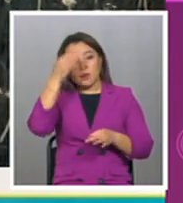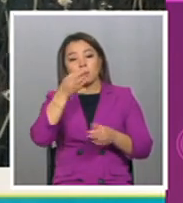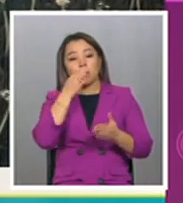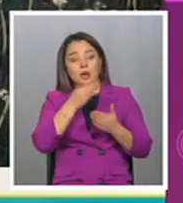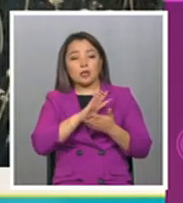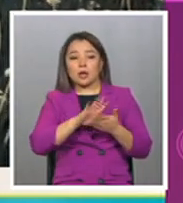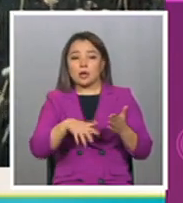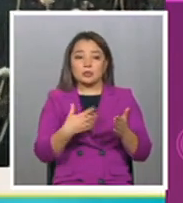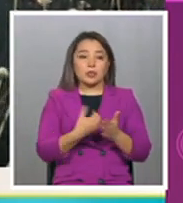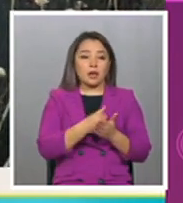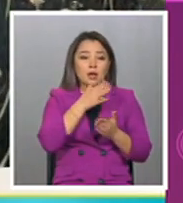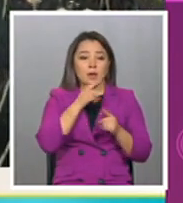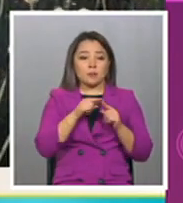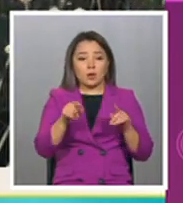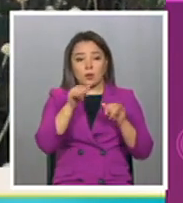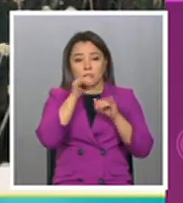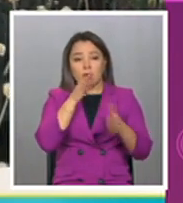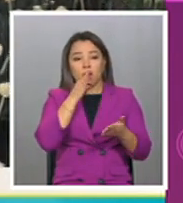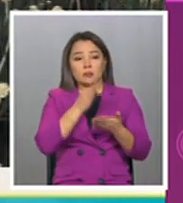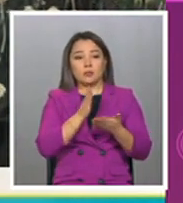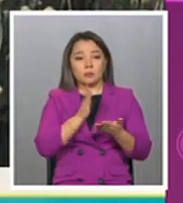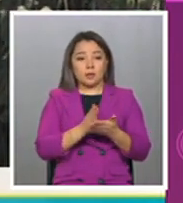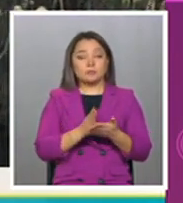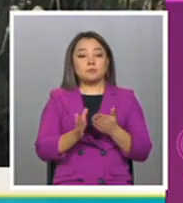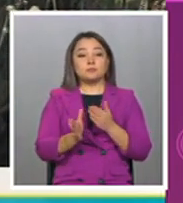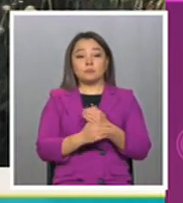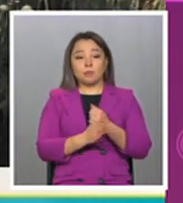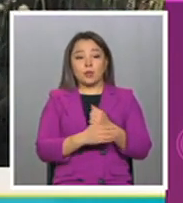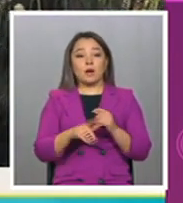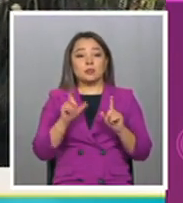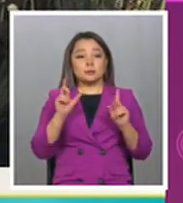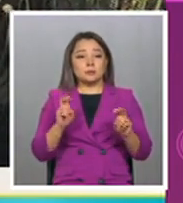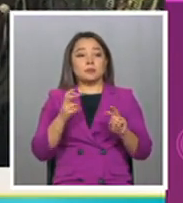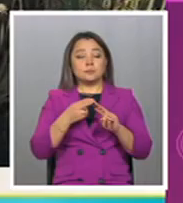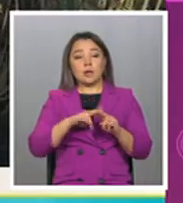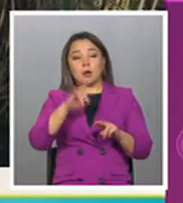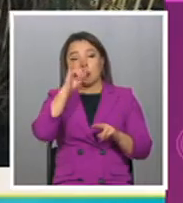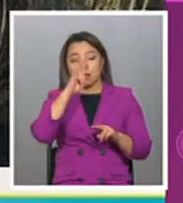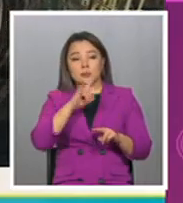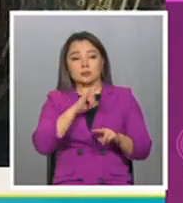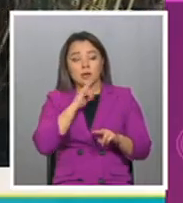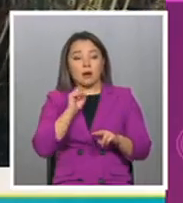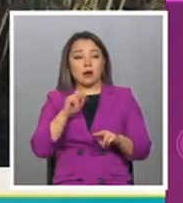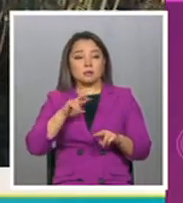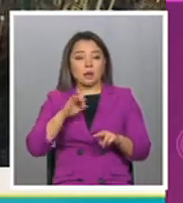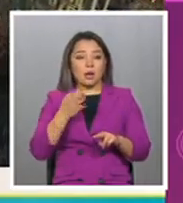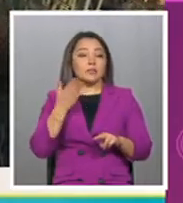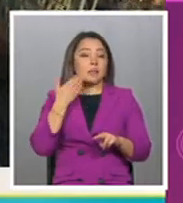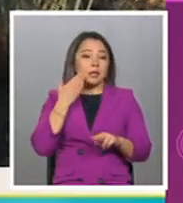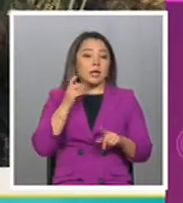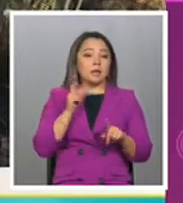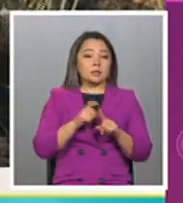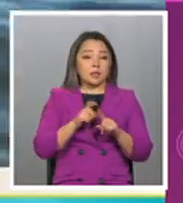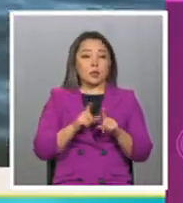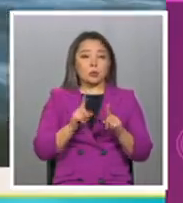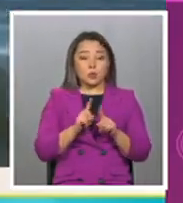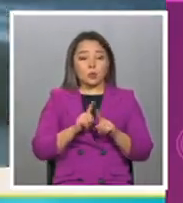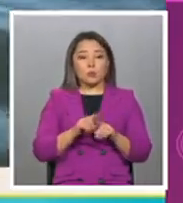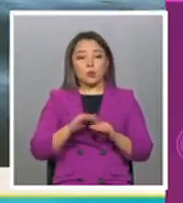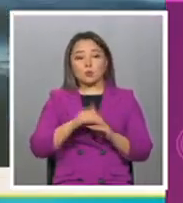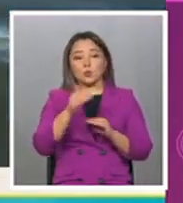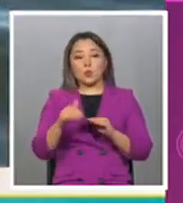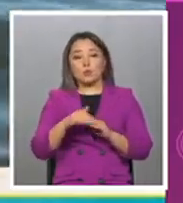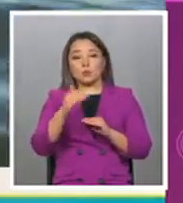күнге дейін түсіндіре алмай келеді. Балқаш сөзі қазақ, алтай және татар тілдерінде төмпешіктер